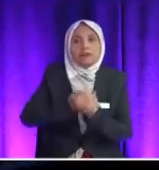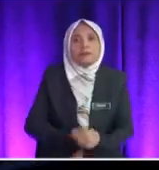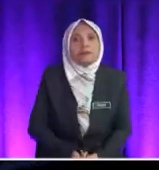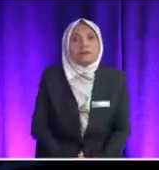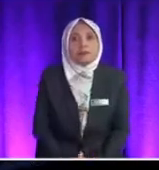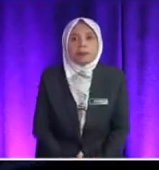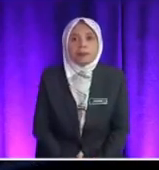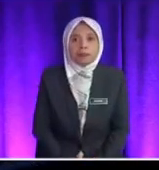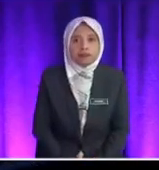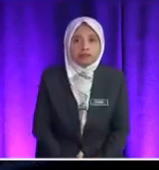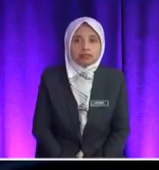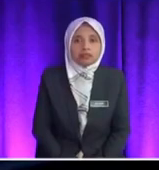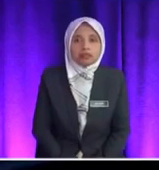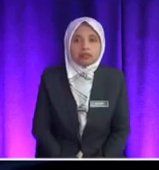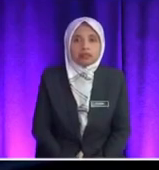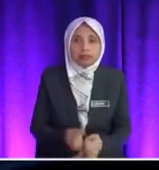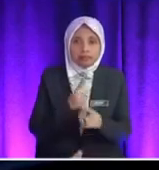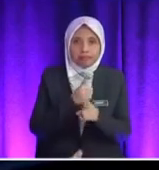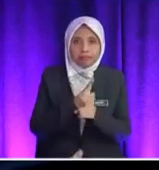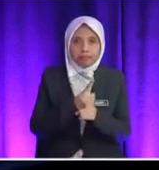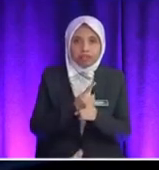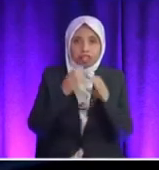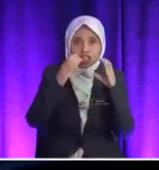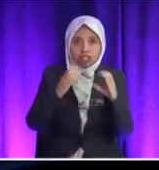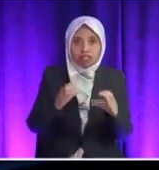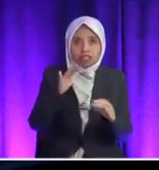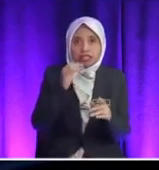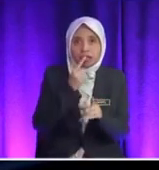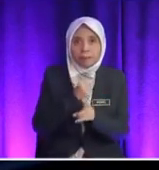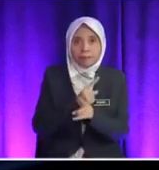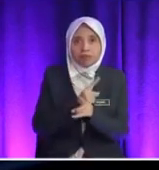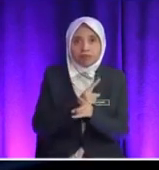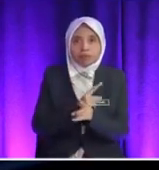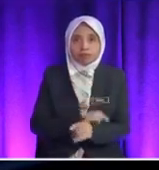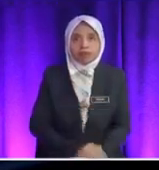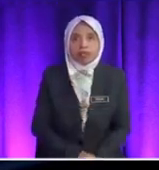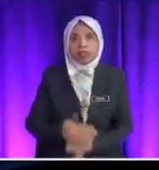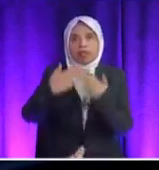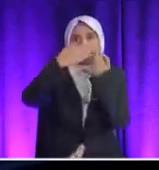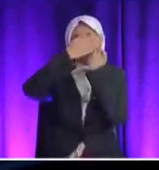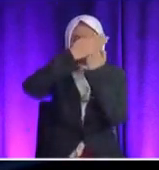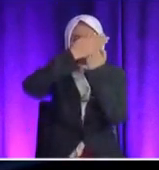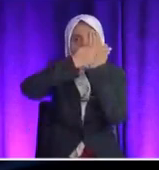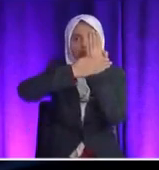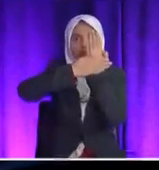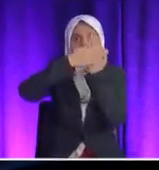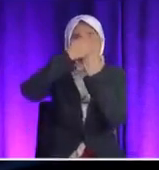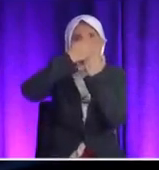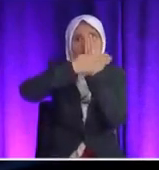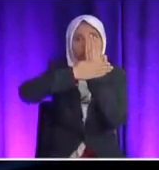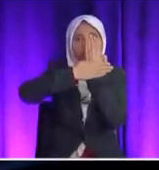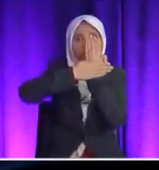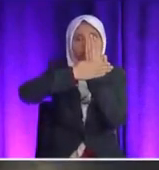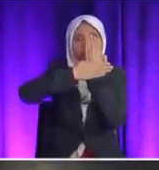ada benar charging betul itu ke bawah baik ke